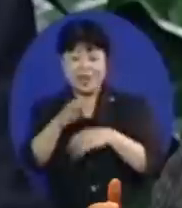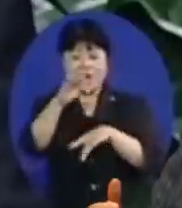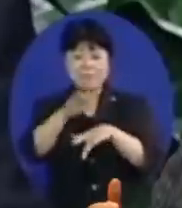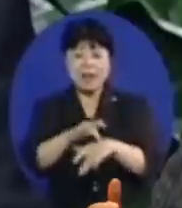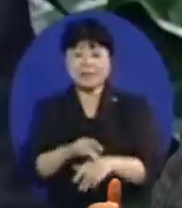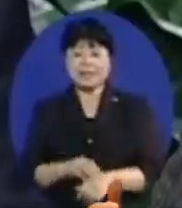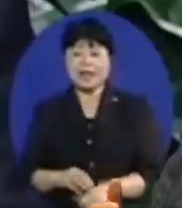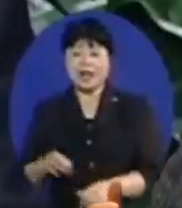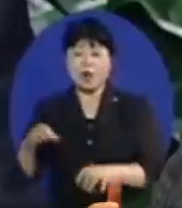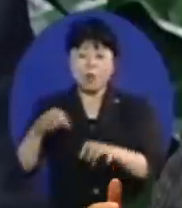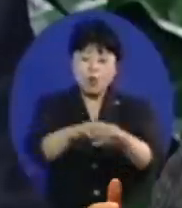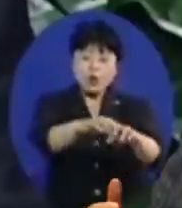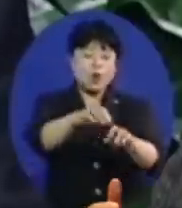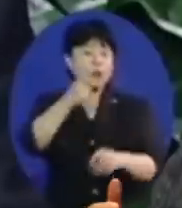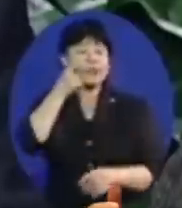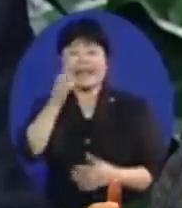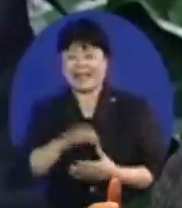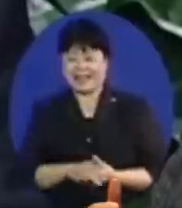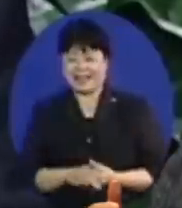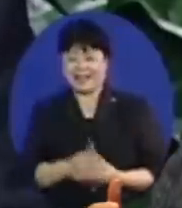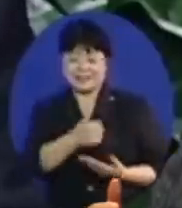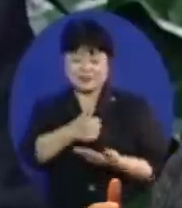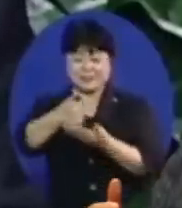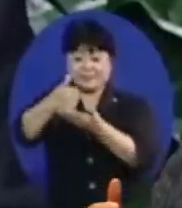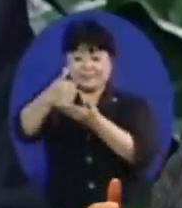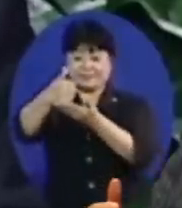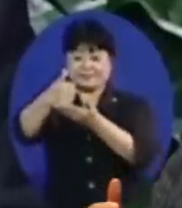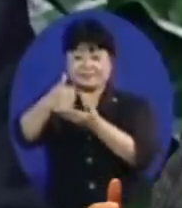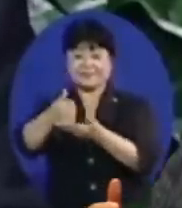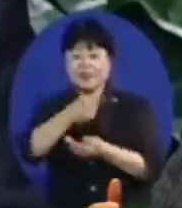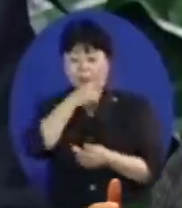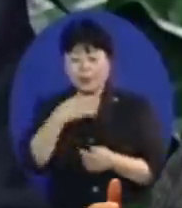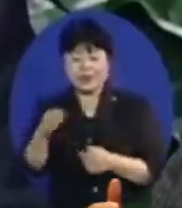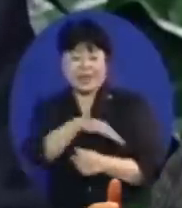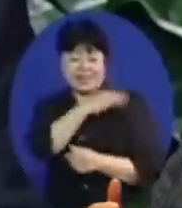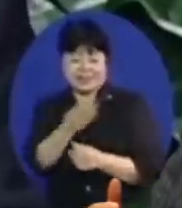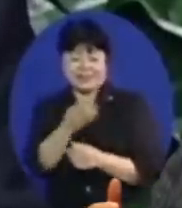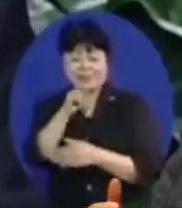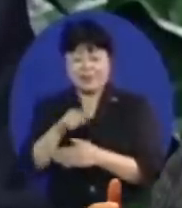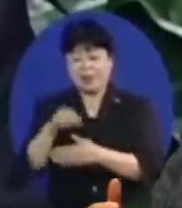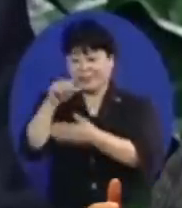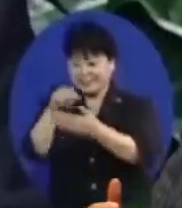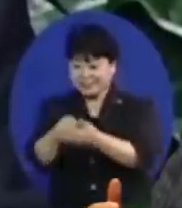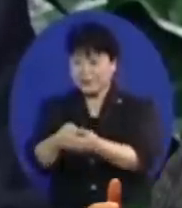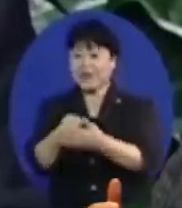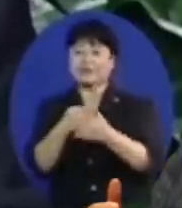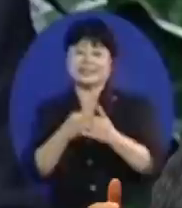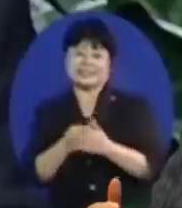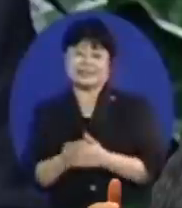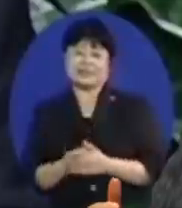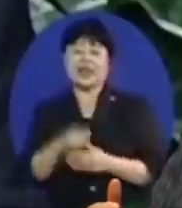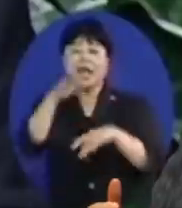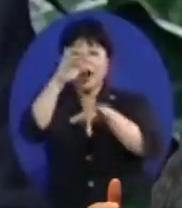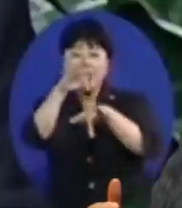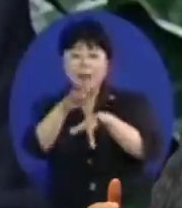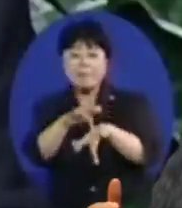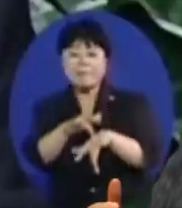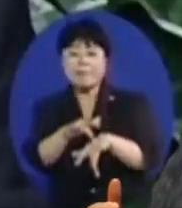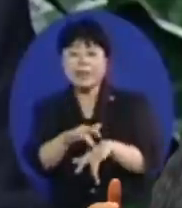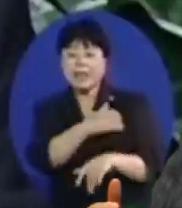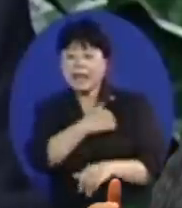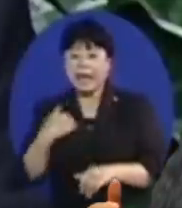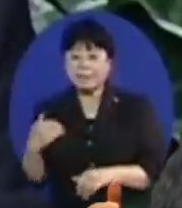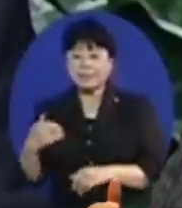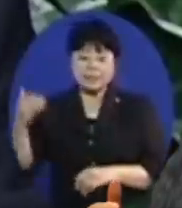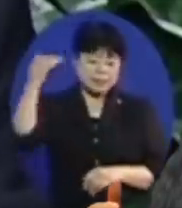우리를 공격할 수 없습니다. 주님은 그 보혈의 능력으로 우리 마음을 점령하고 계시기 때문에 마귀가 어찌 감히